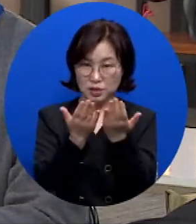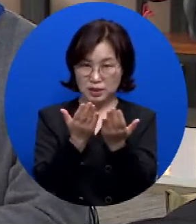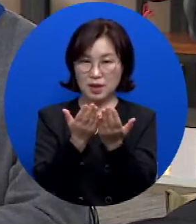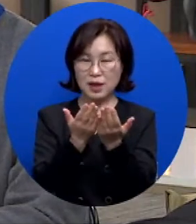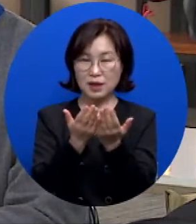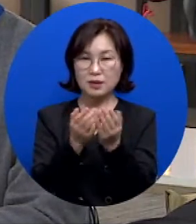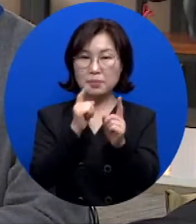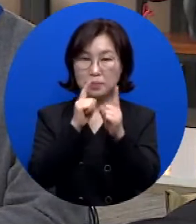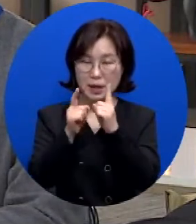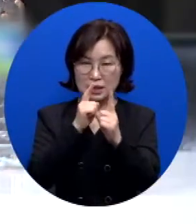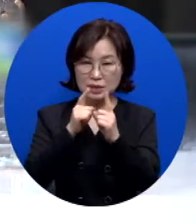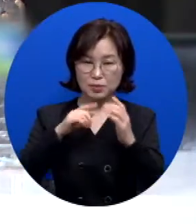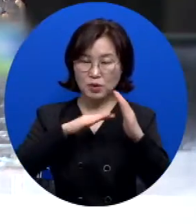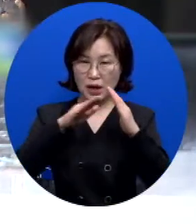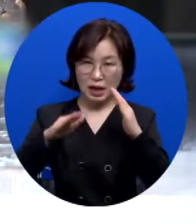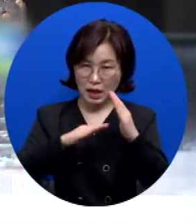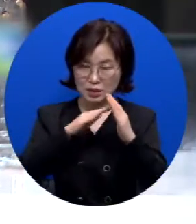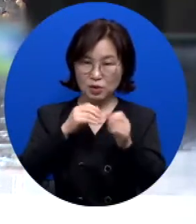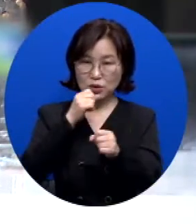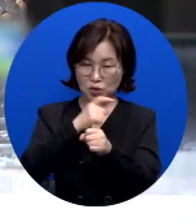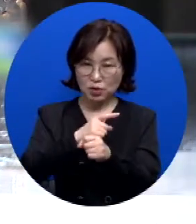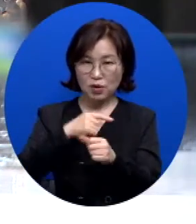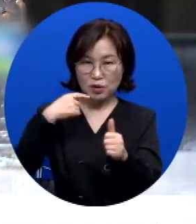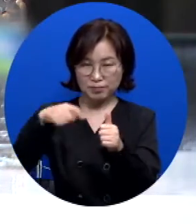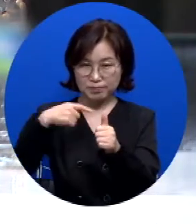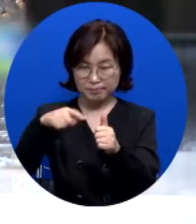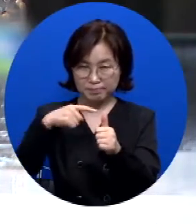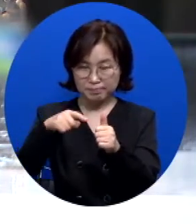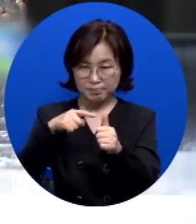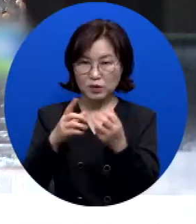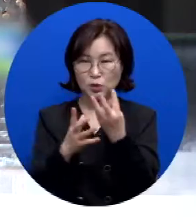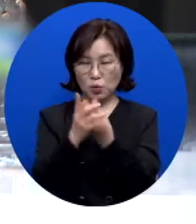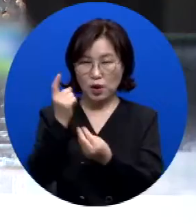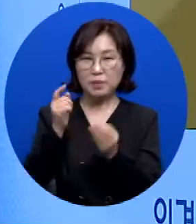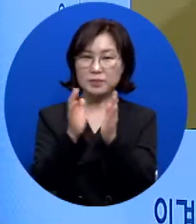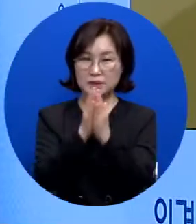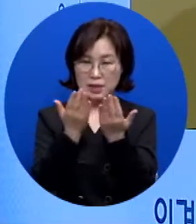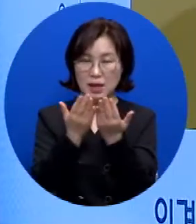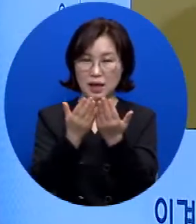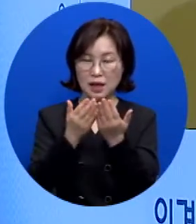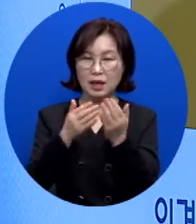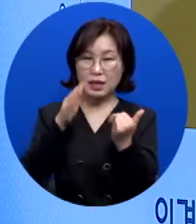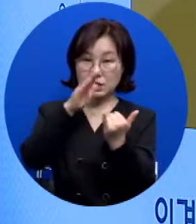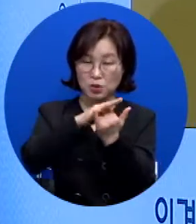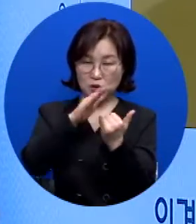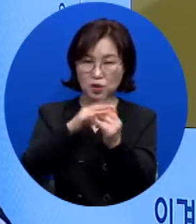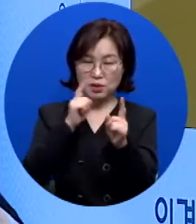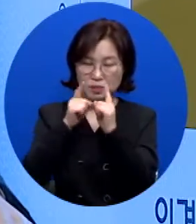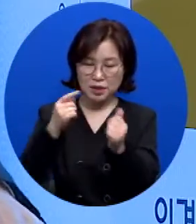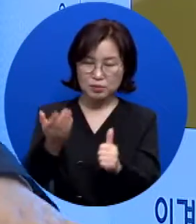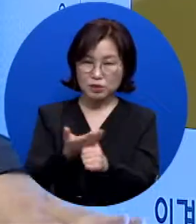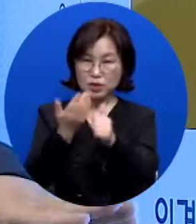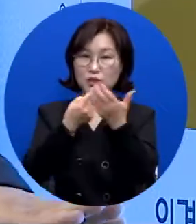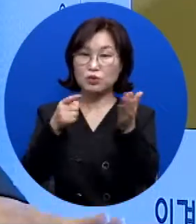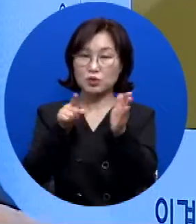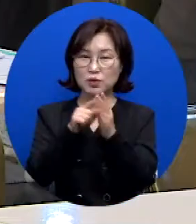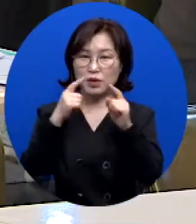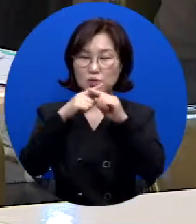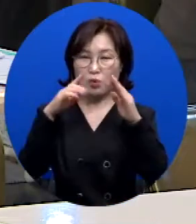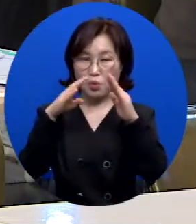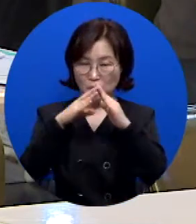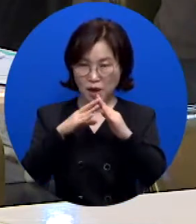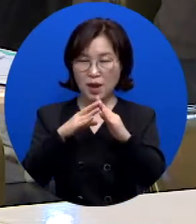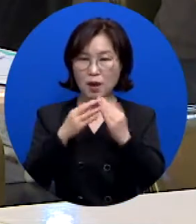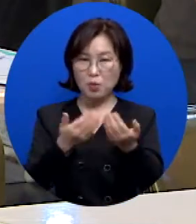말씀과 가정 성품 교육을 이끌어가는 통합 교제 라며 다음 세대를 말씀으로 길러내기 위한 교회의 목회